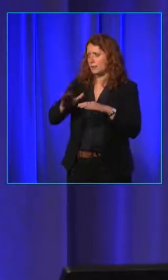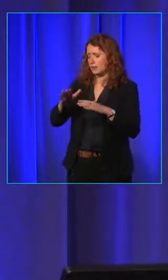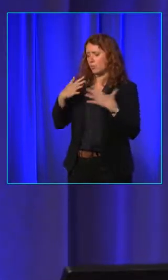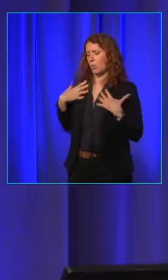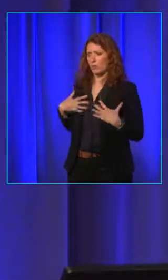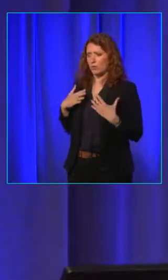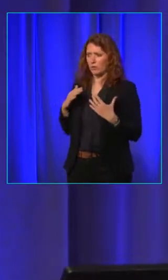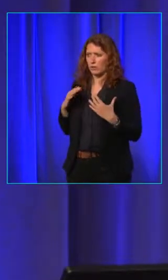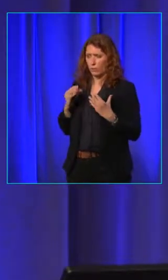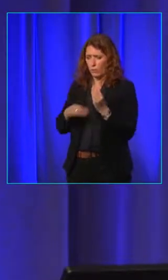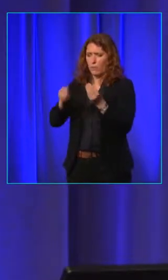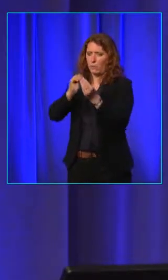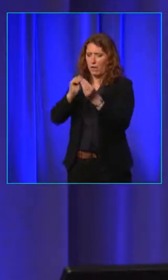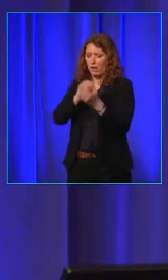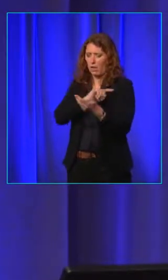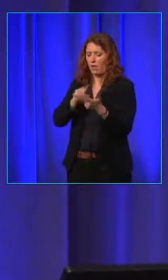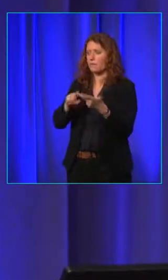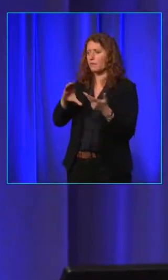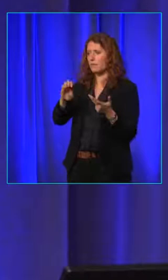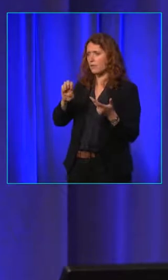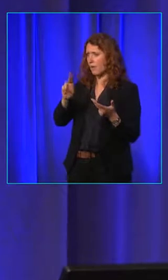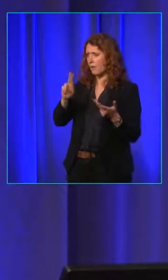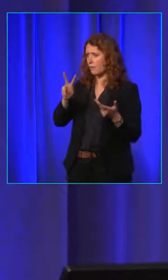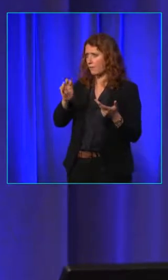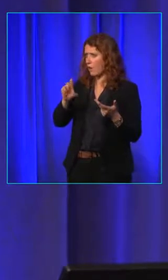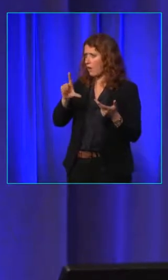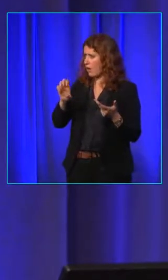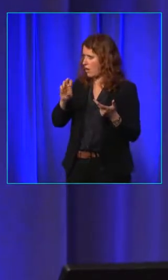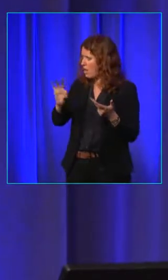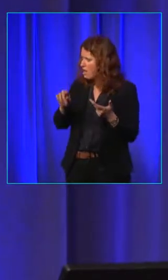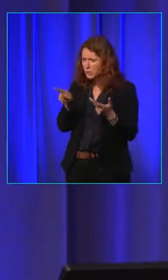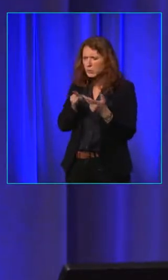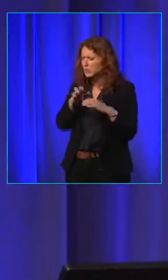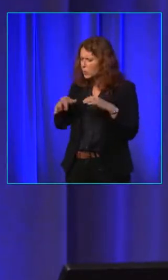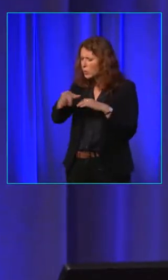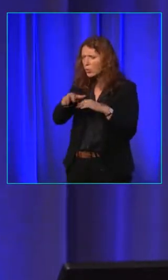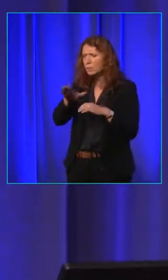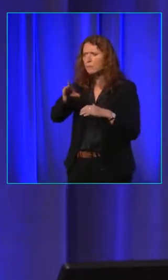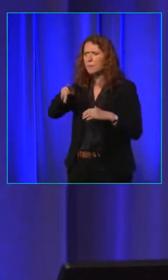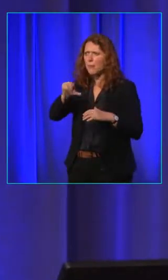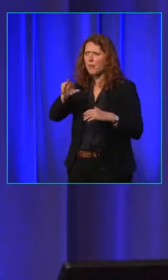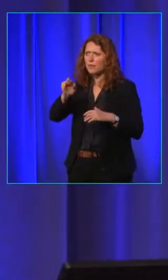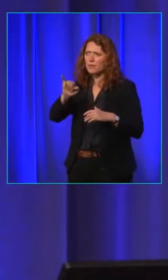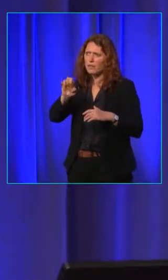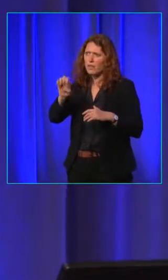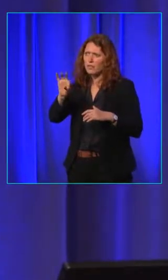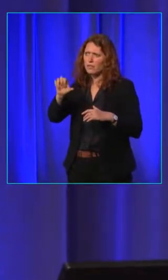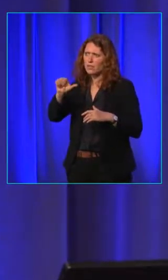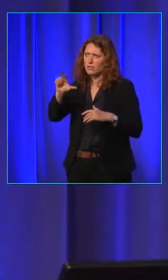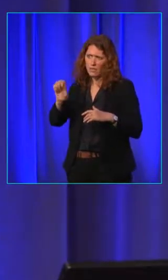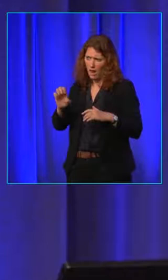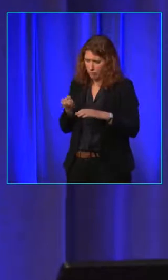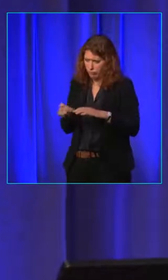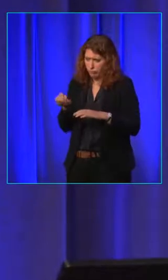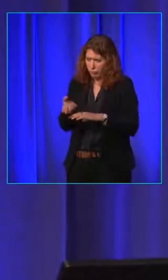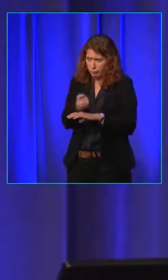a le cervelet et on a des zones pariétales qui sont activées. C'est les mêmes zones qui sont activées et le programme moteur,